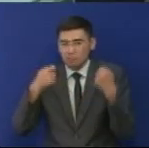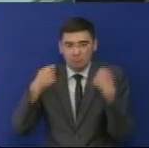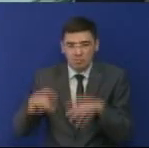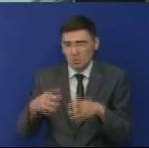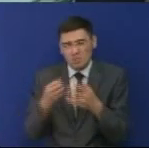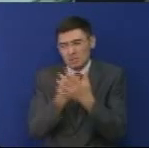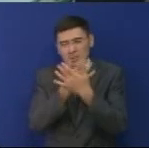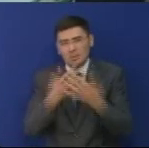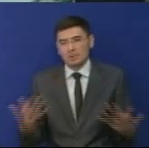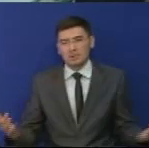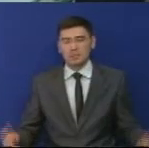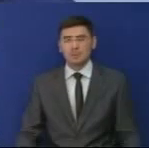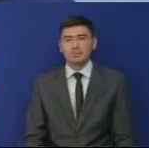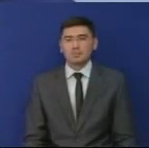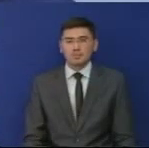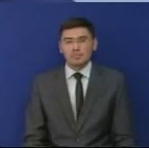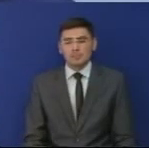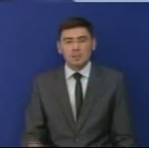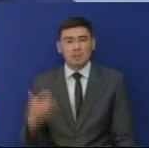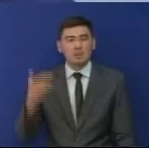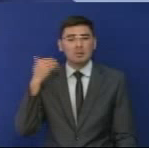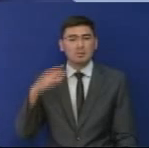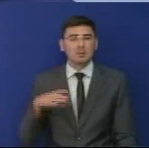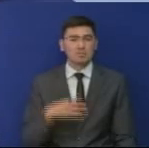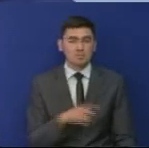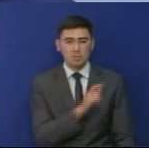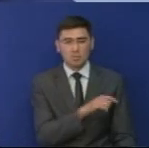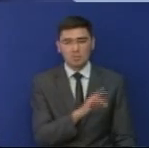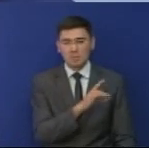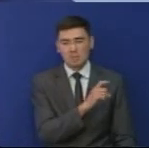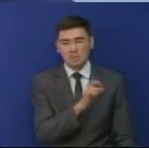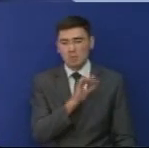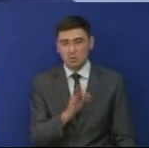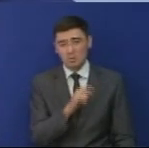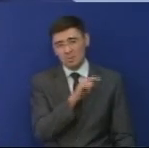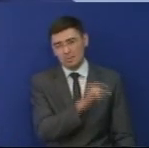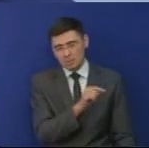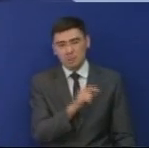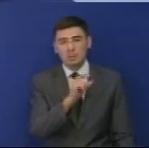Есть и другие нововведения. Раньше принимали сотрудники РЭУ экзамены,